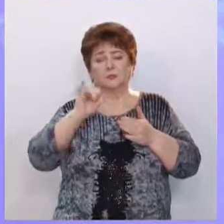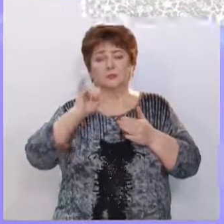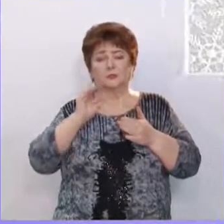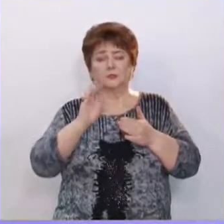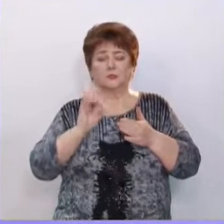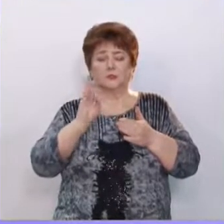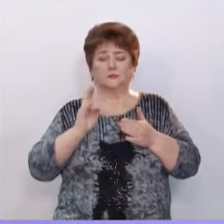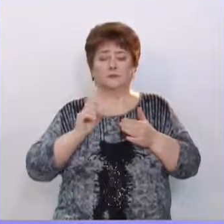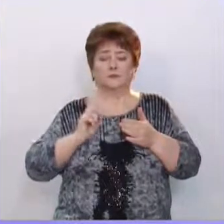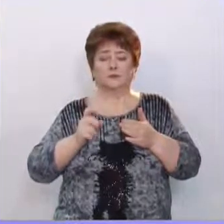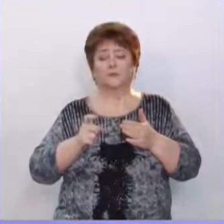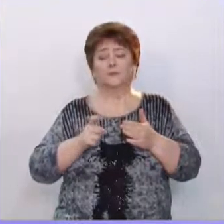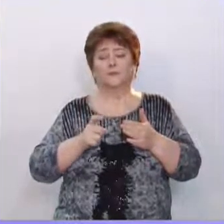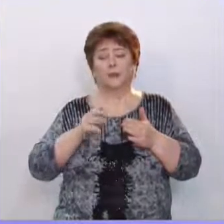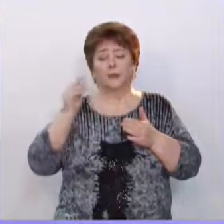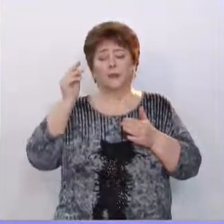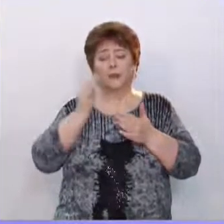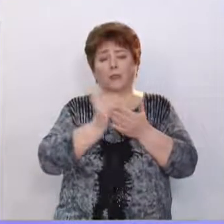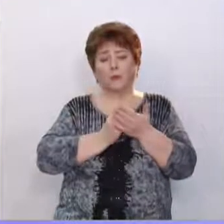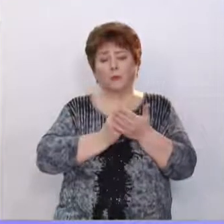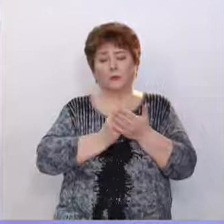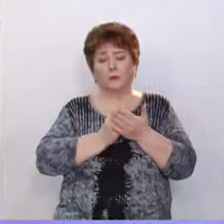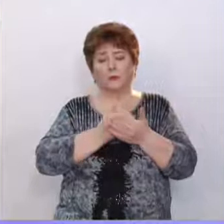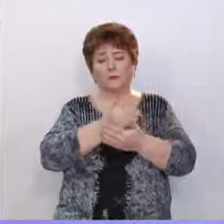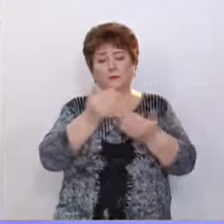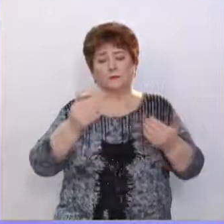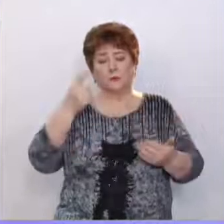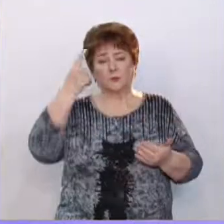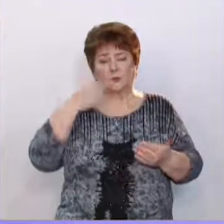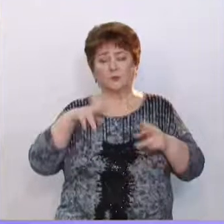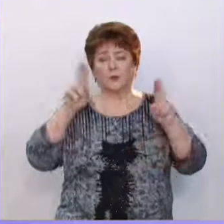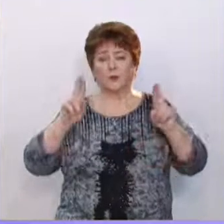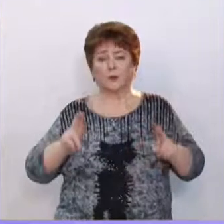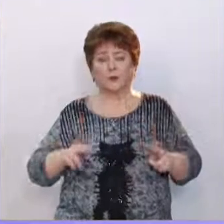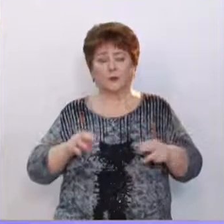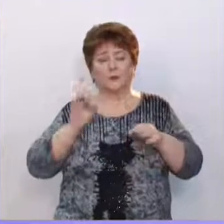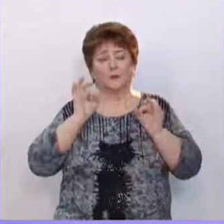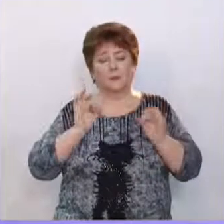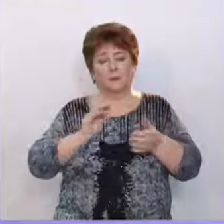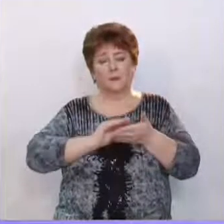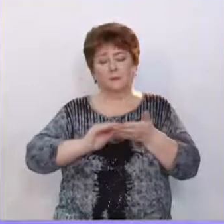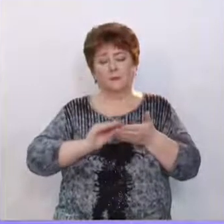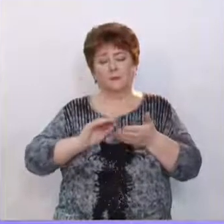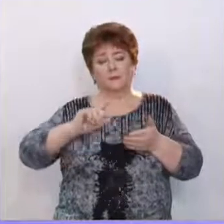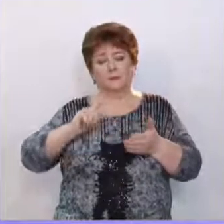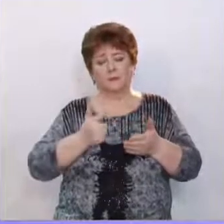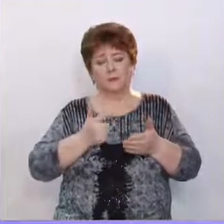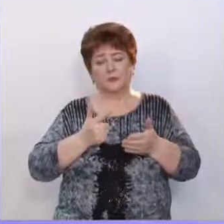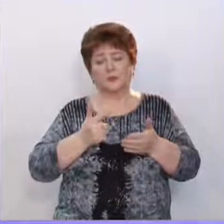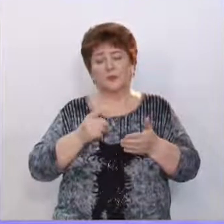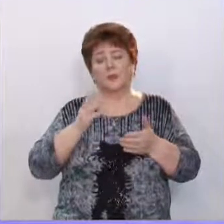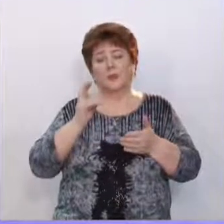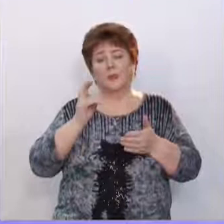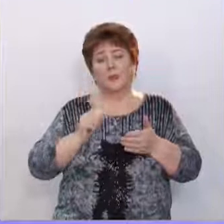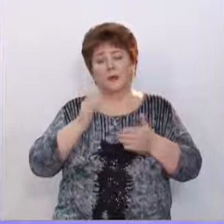существительных. На уроке мы с вами узнаем правила правописания мягкого знака